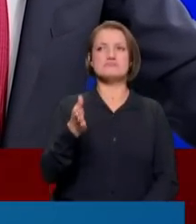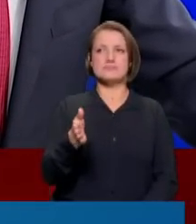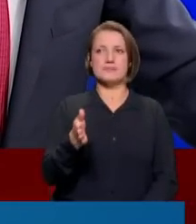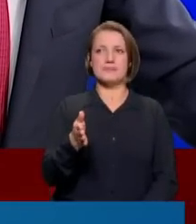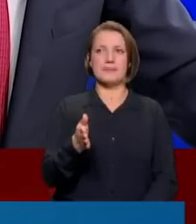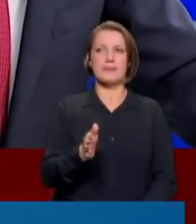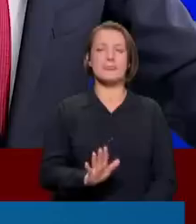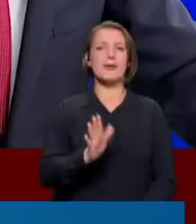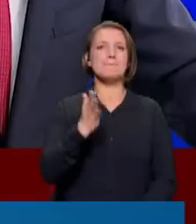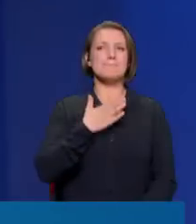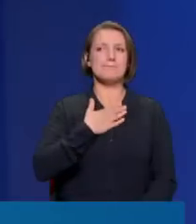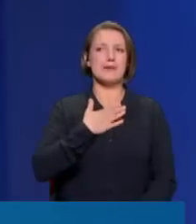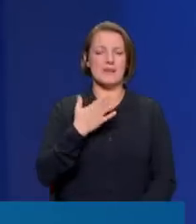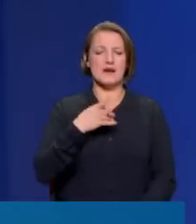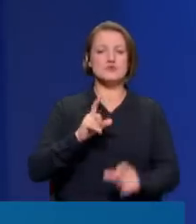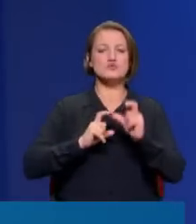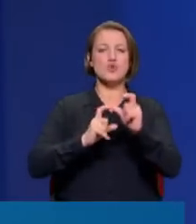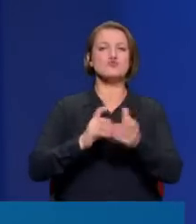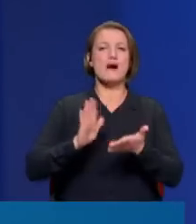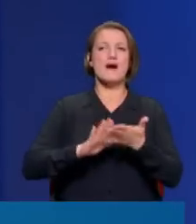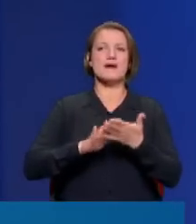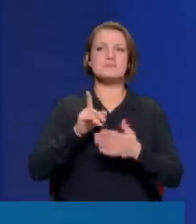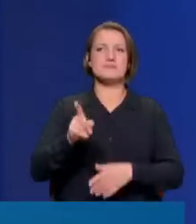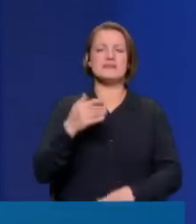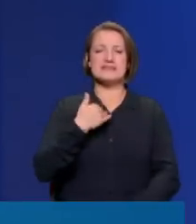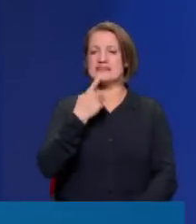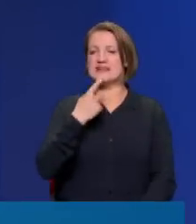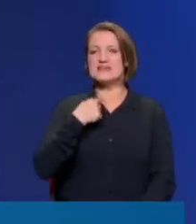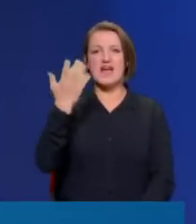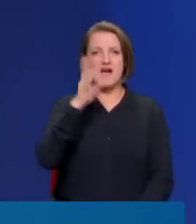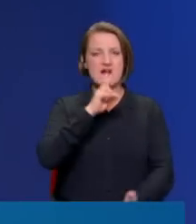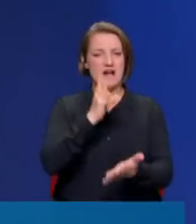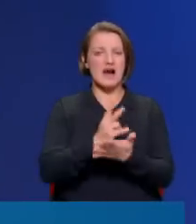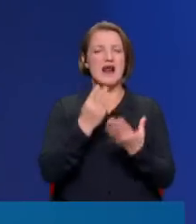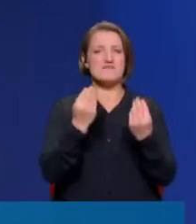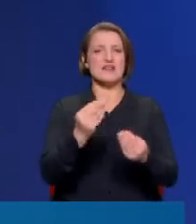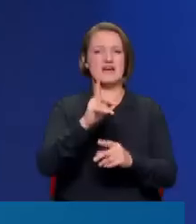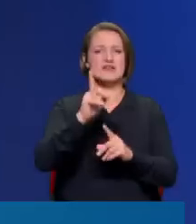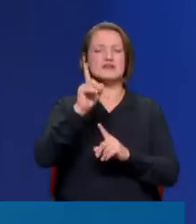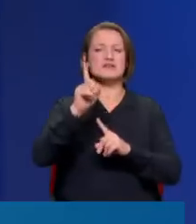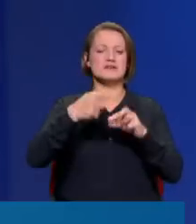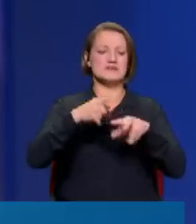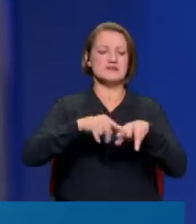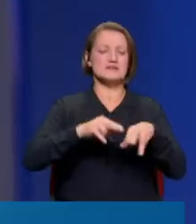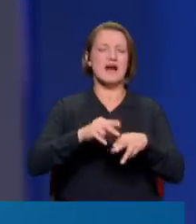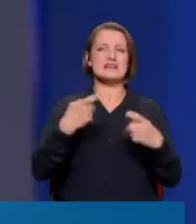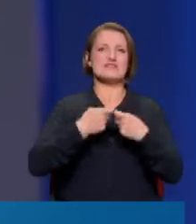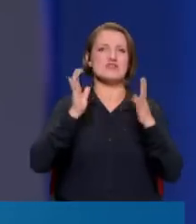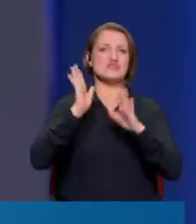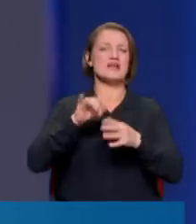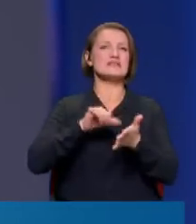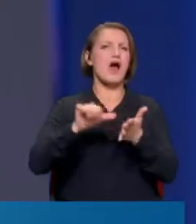çağırdı bana sordum arkadaşa yok Arkadaş bana dedi karar verdik Irak'la savaşa gireceğiz tarih 20 Eylül